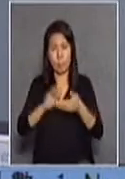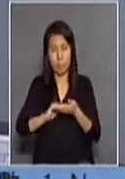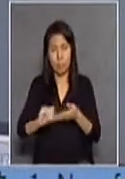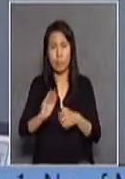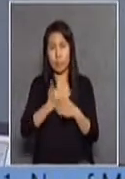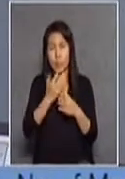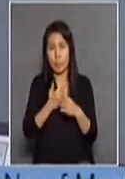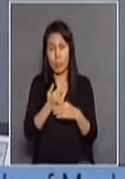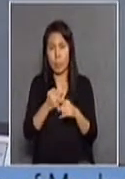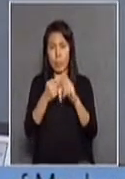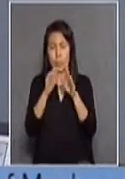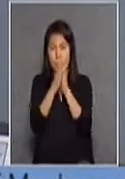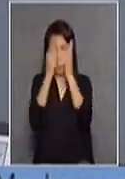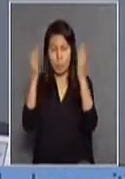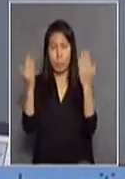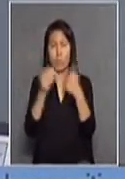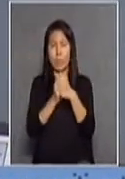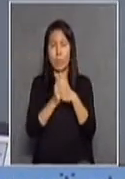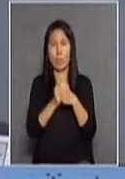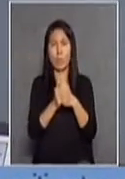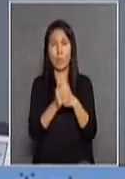文匯報咧就喺